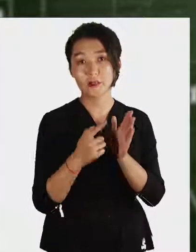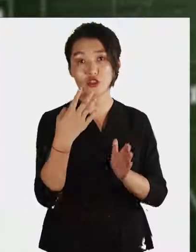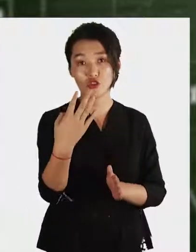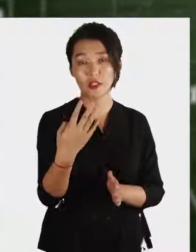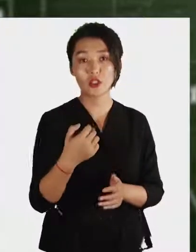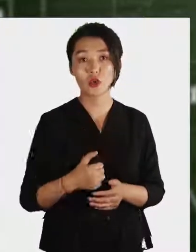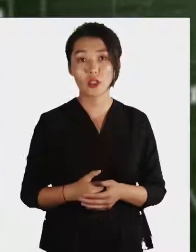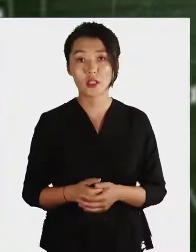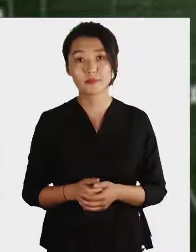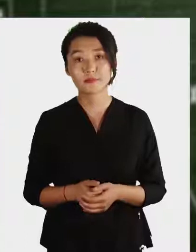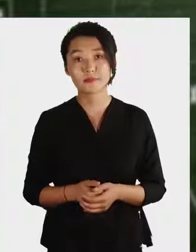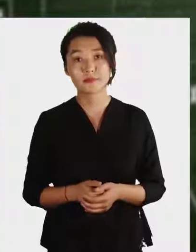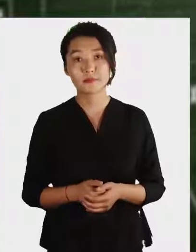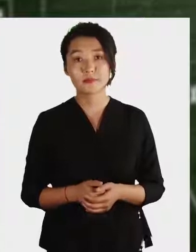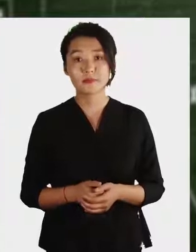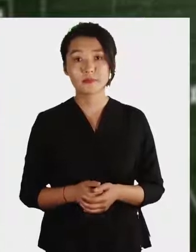0,74.